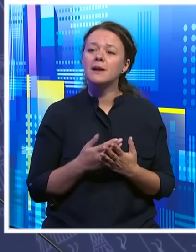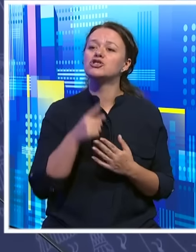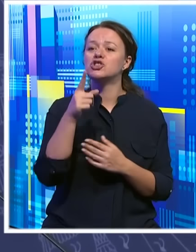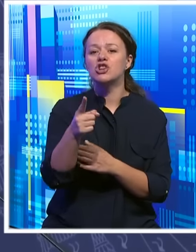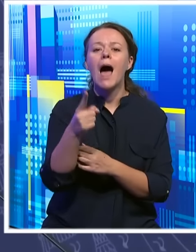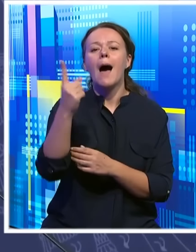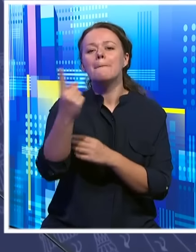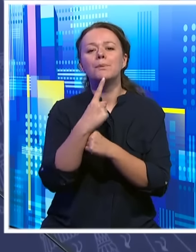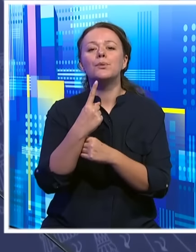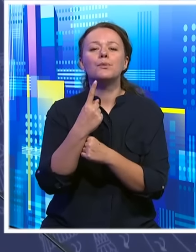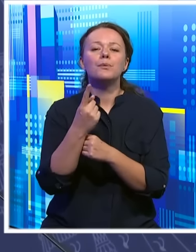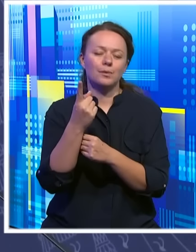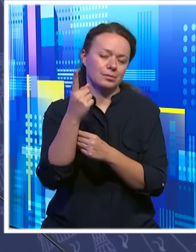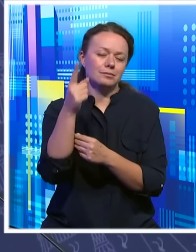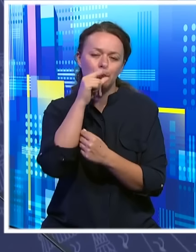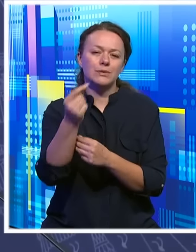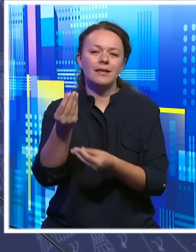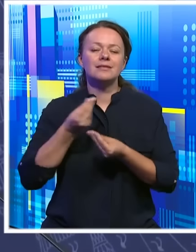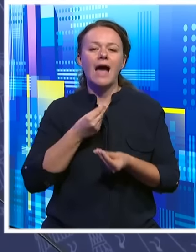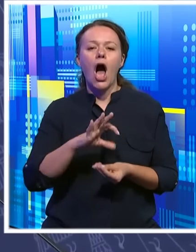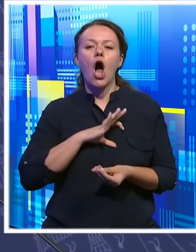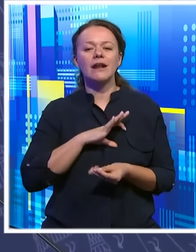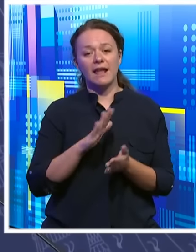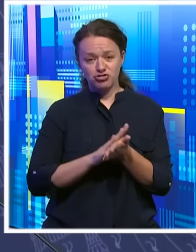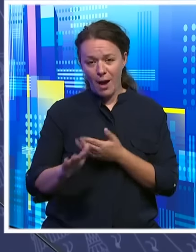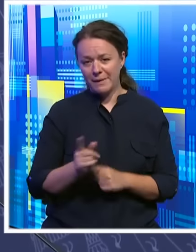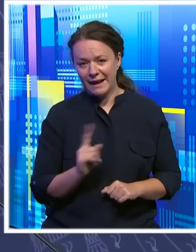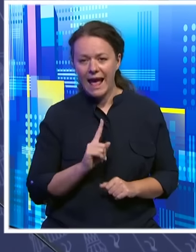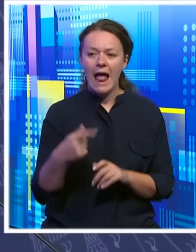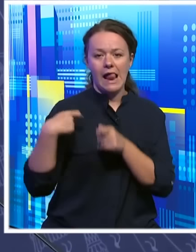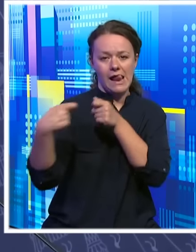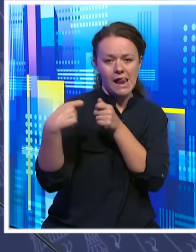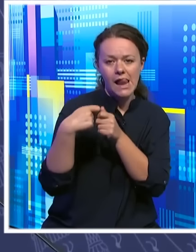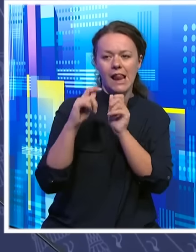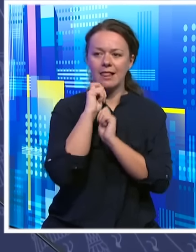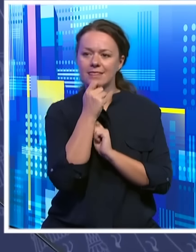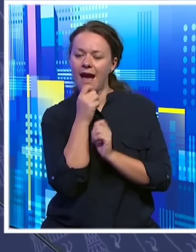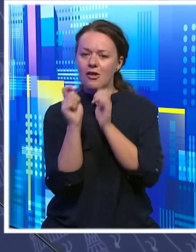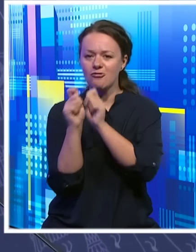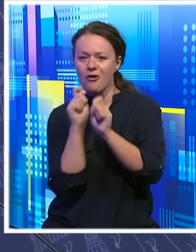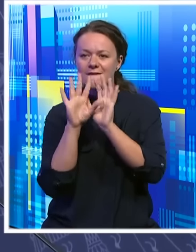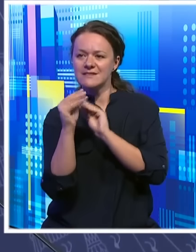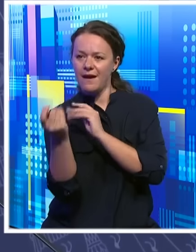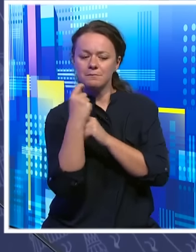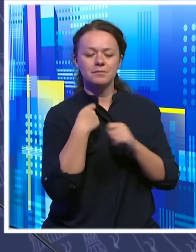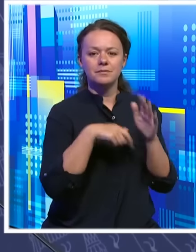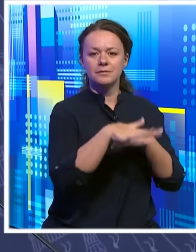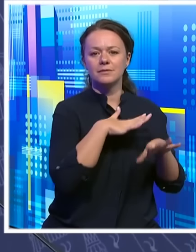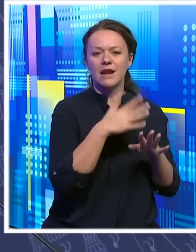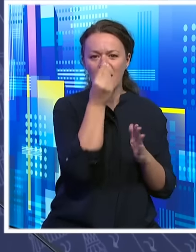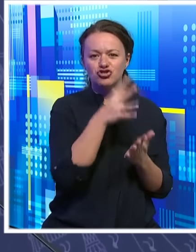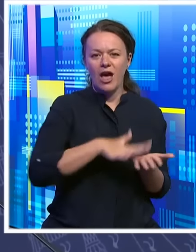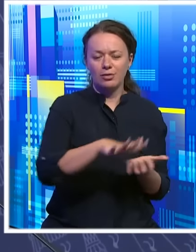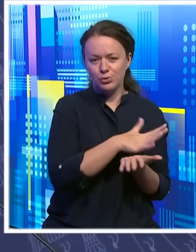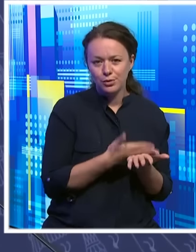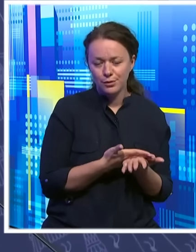dao orden, da sve radim u dogovoru sa Putinom, da imam tajne veze sa Putinom i tako dalje. A onda pročitaju, kaže, pa